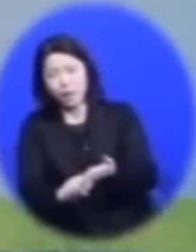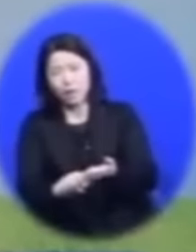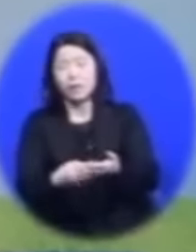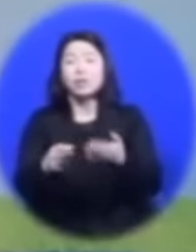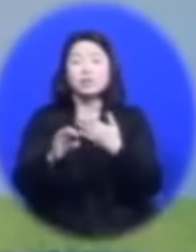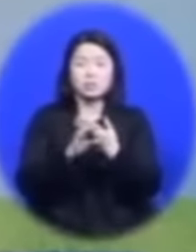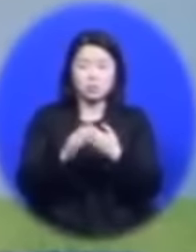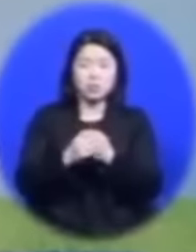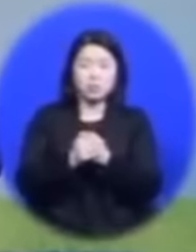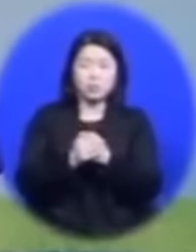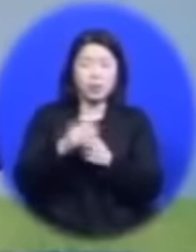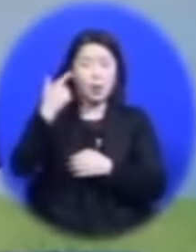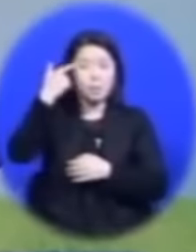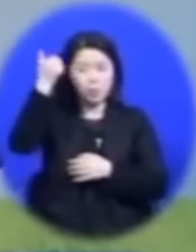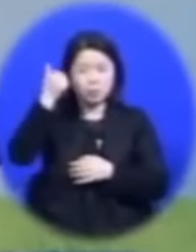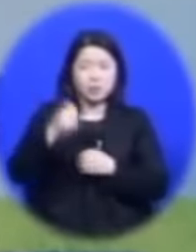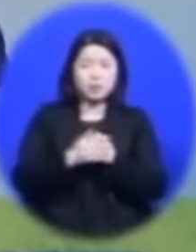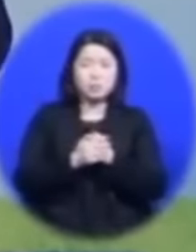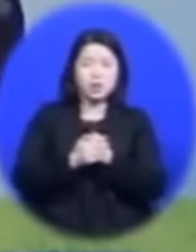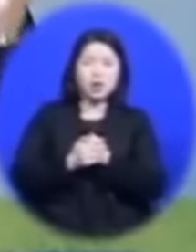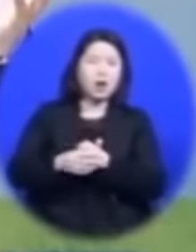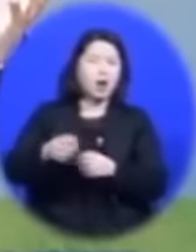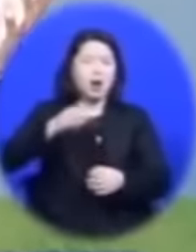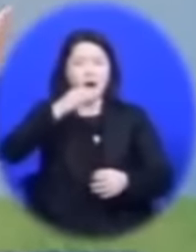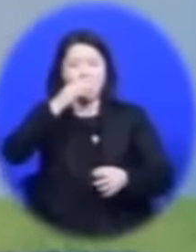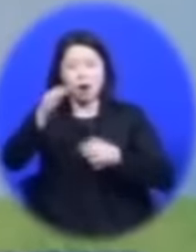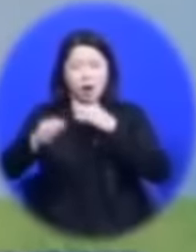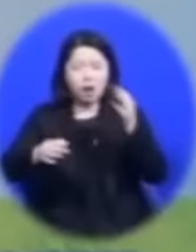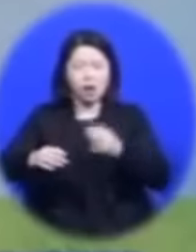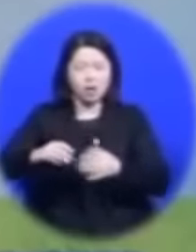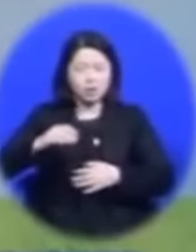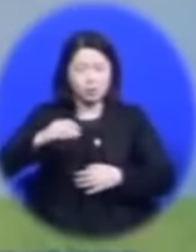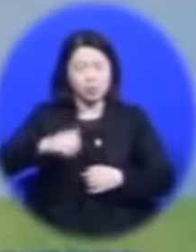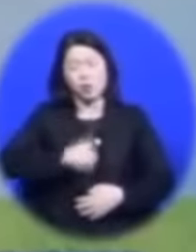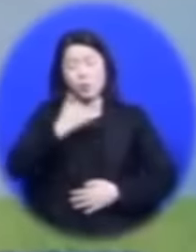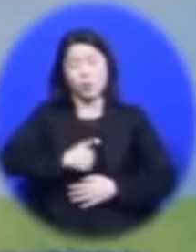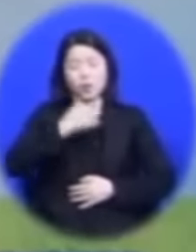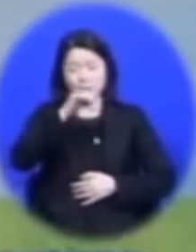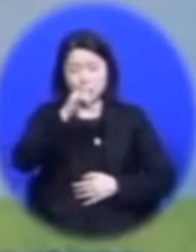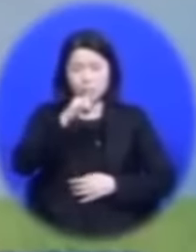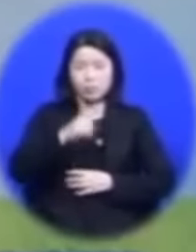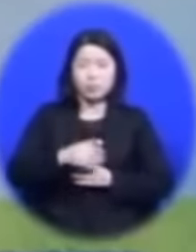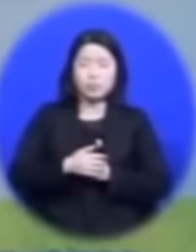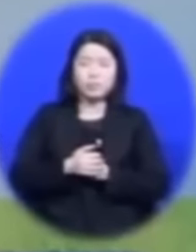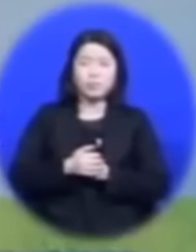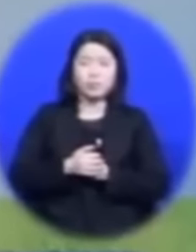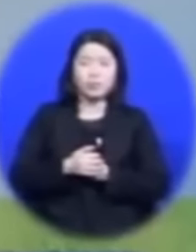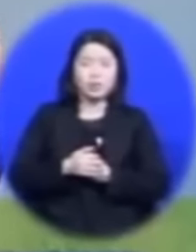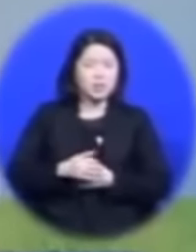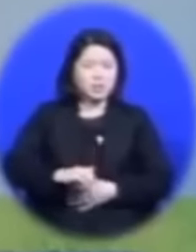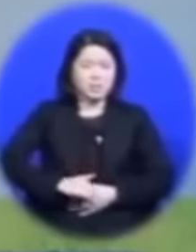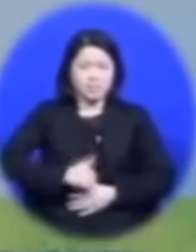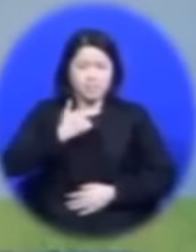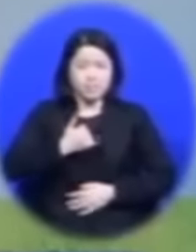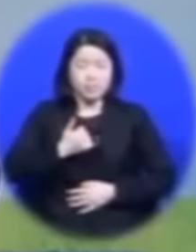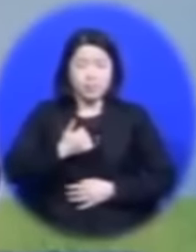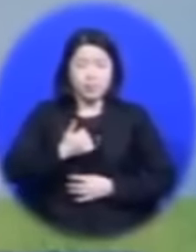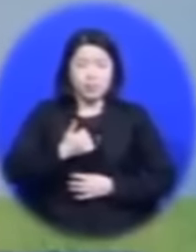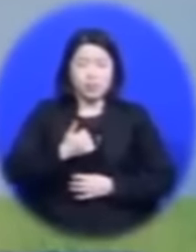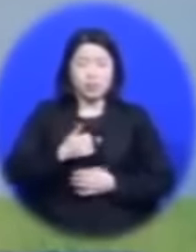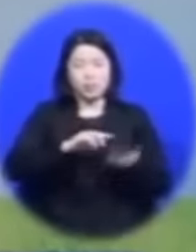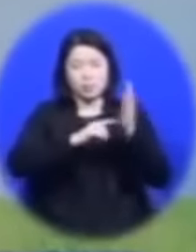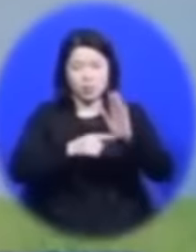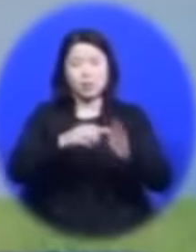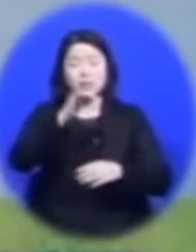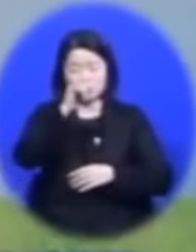쓰러지면 목사님이 막 엄청나게 성질을 부리고, 그리고는 아주 격하게 그냥